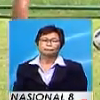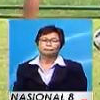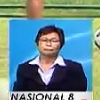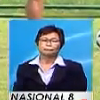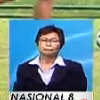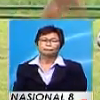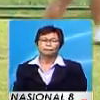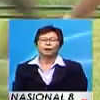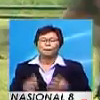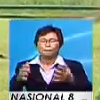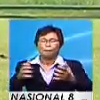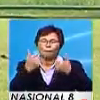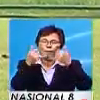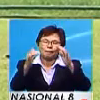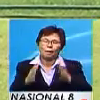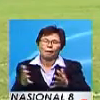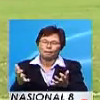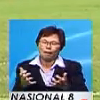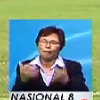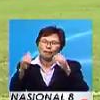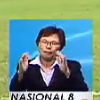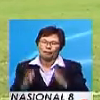akhir anakanakahnyaangkendaun